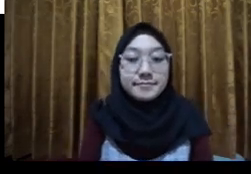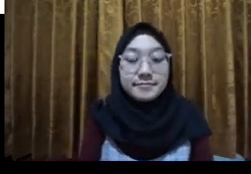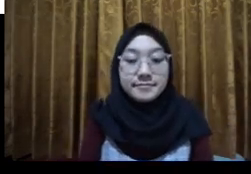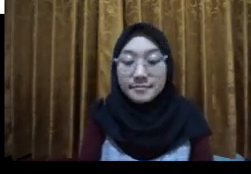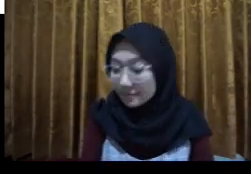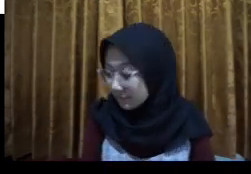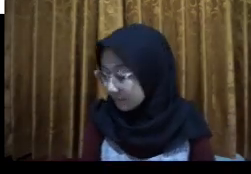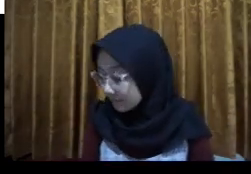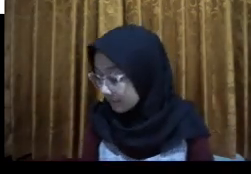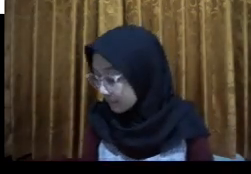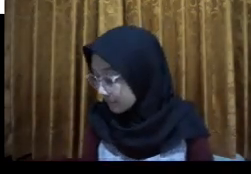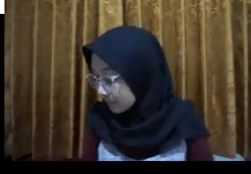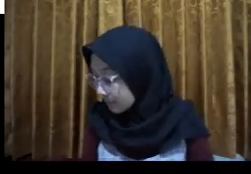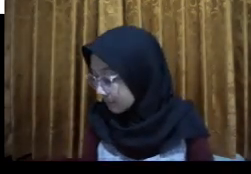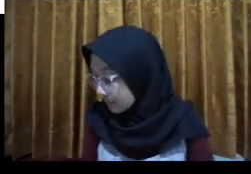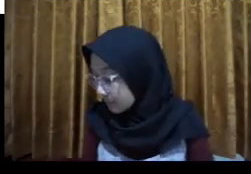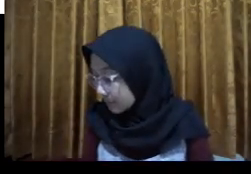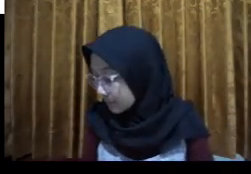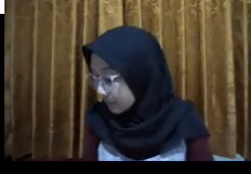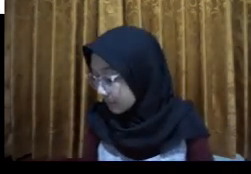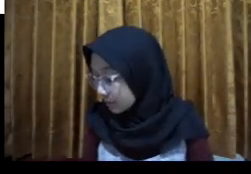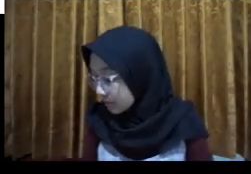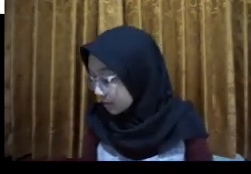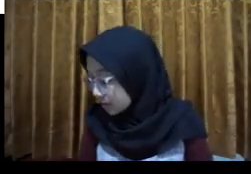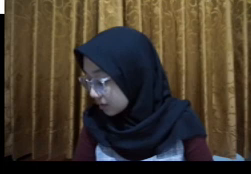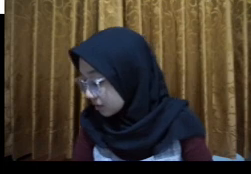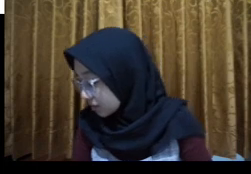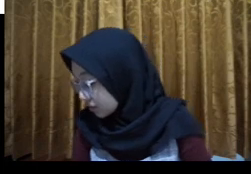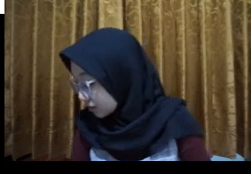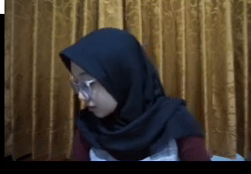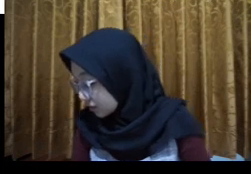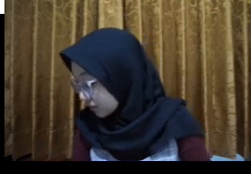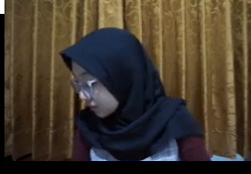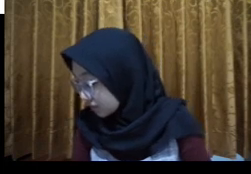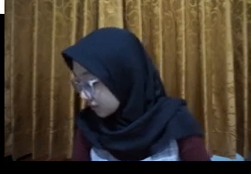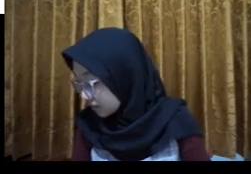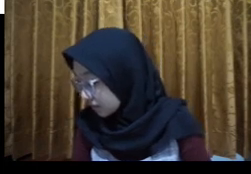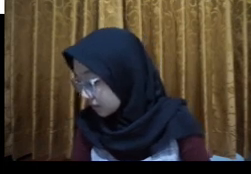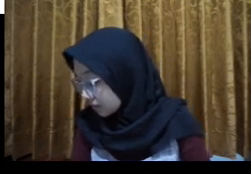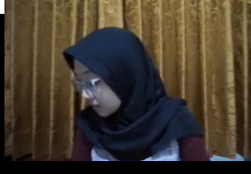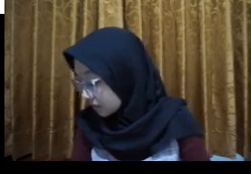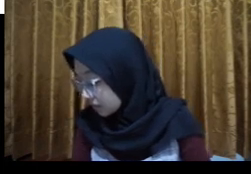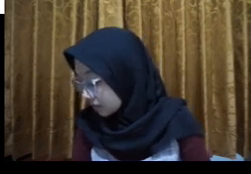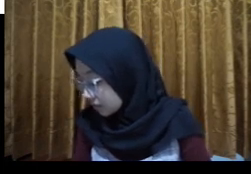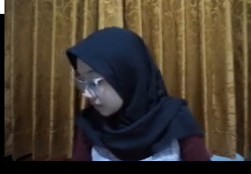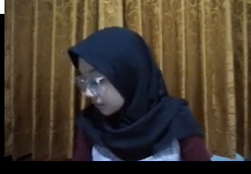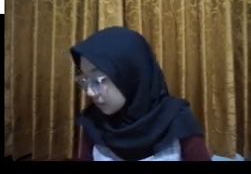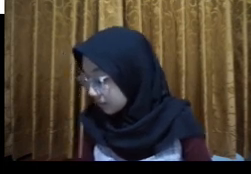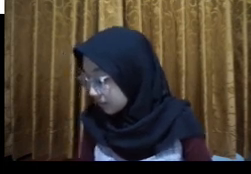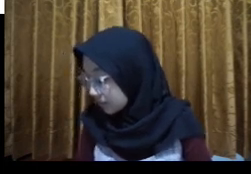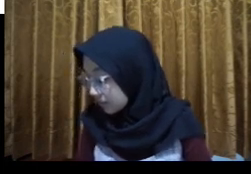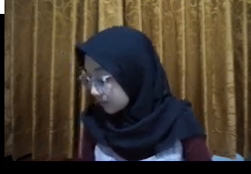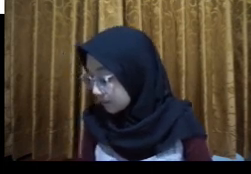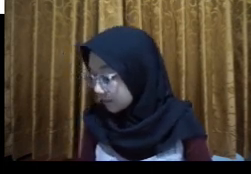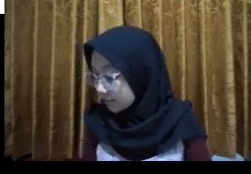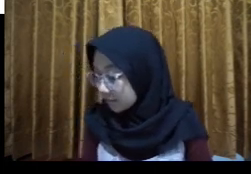scan. Automatic OCR CTRL Nah, F4A ini ada automatic OCR, artinya seluruh halaman akan di scan. Jadi kita